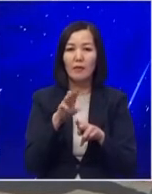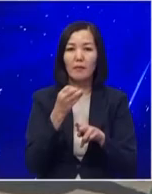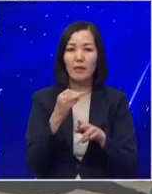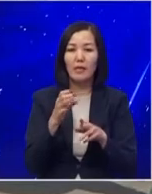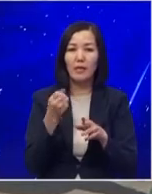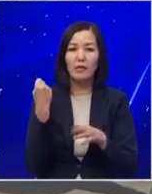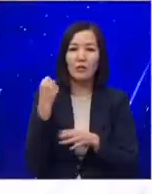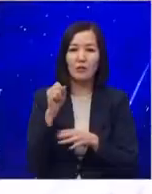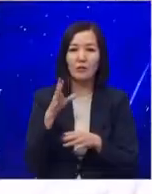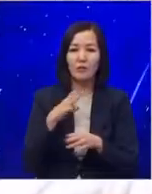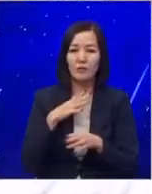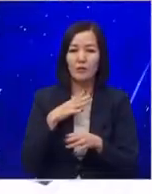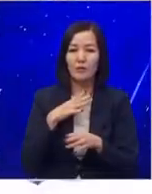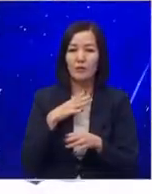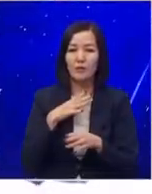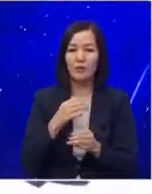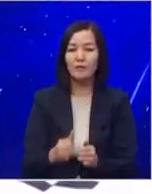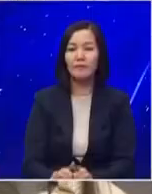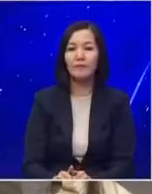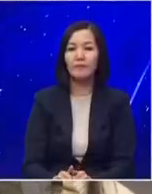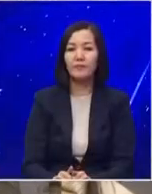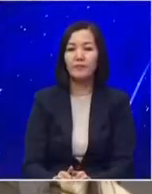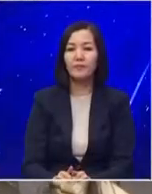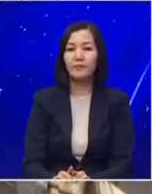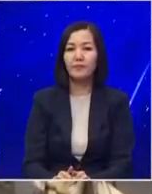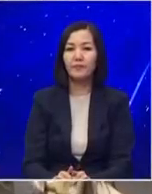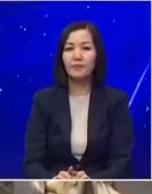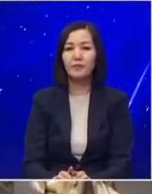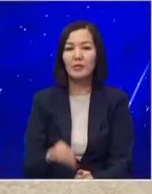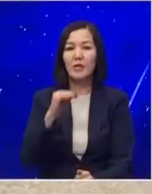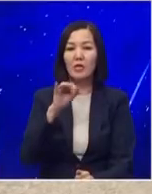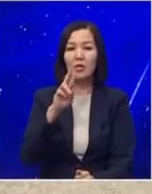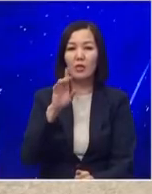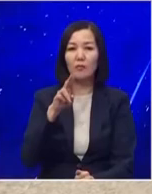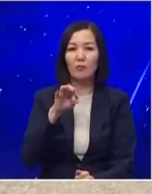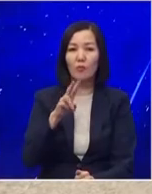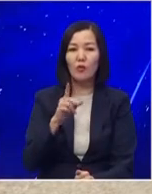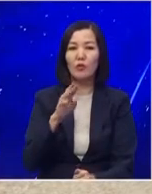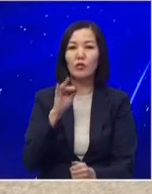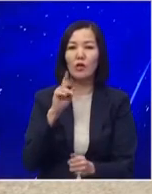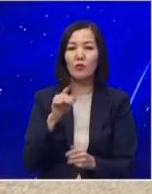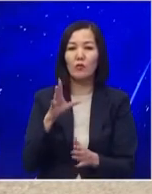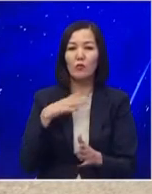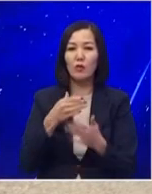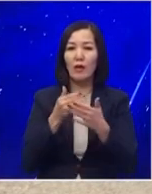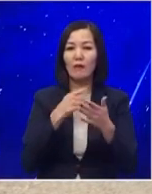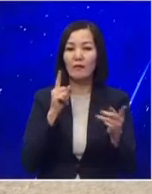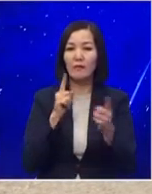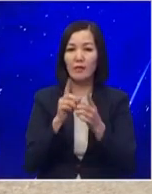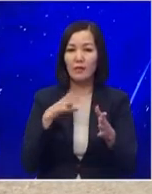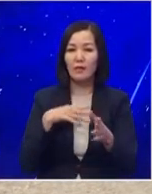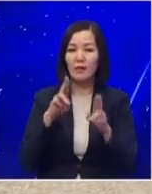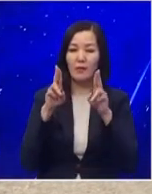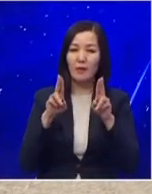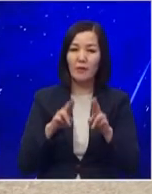в результате чего наш бы и завоевал чемпионский титул организации жан-поль жаку я с ним уже встречался по правилам киокушина